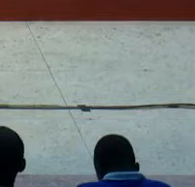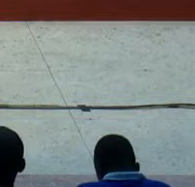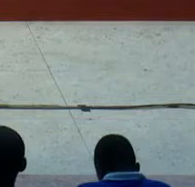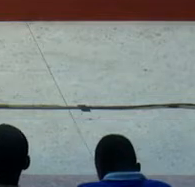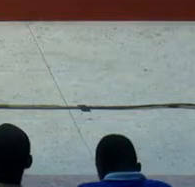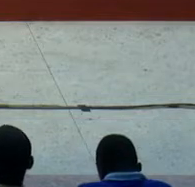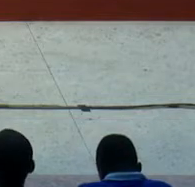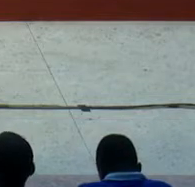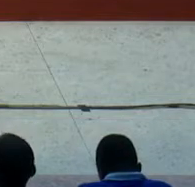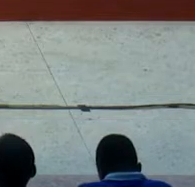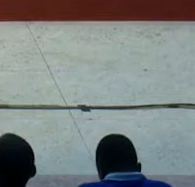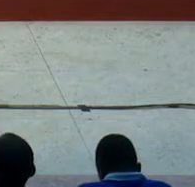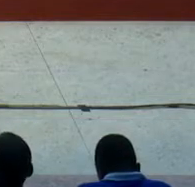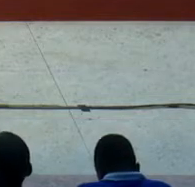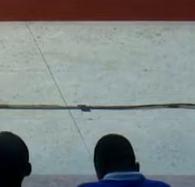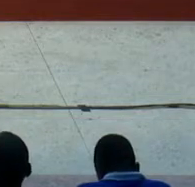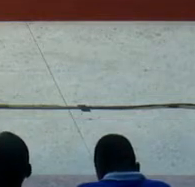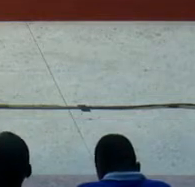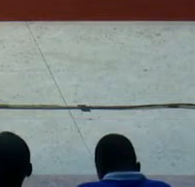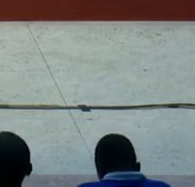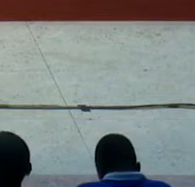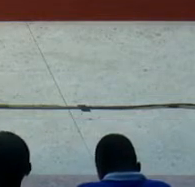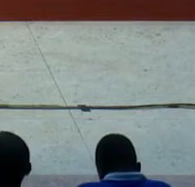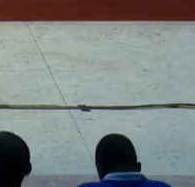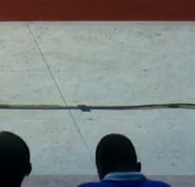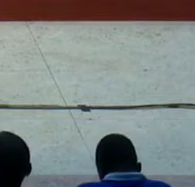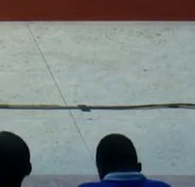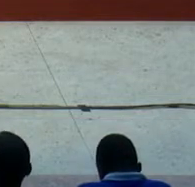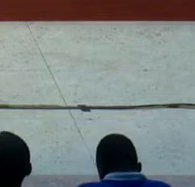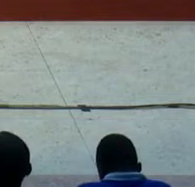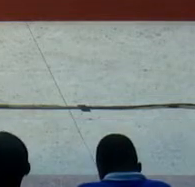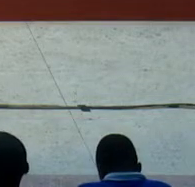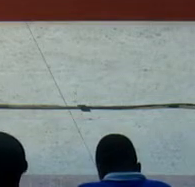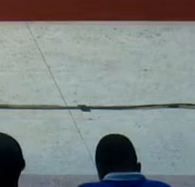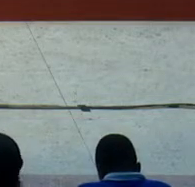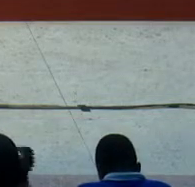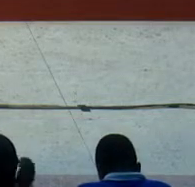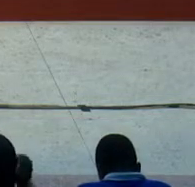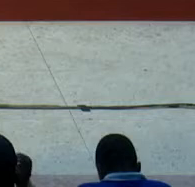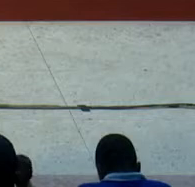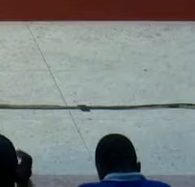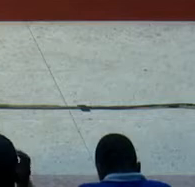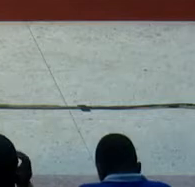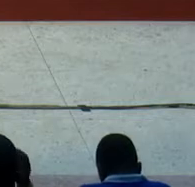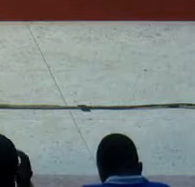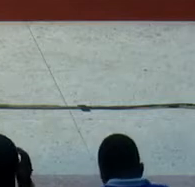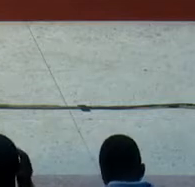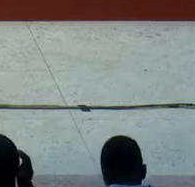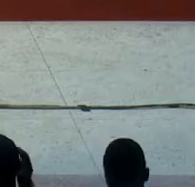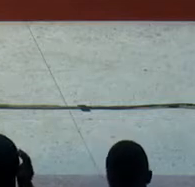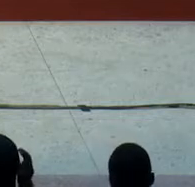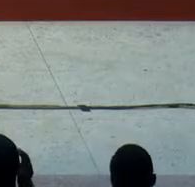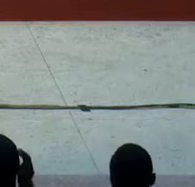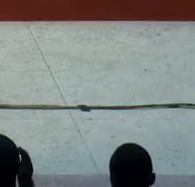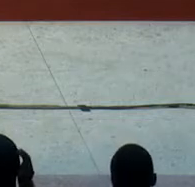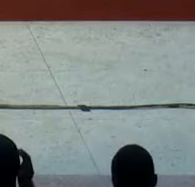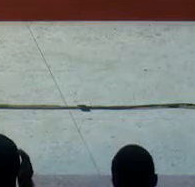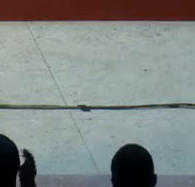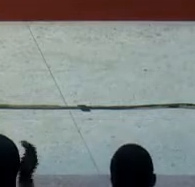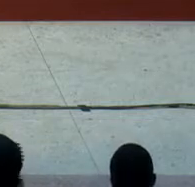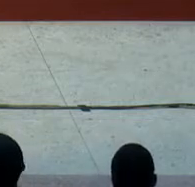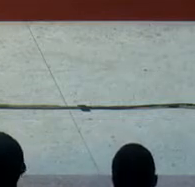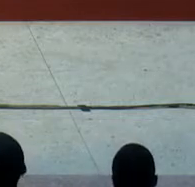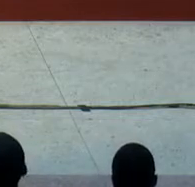wanafanya mazoezi, wanazuiwa virevi, wanazuia hiki na kile, ili mradi wapokee taji